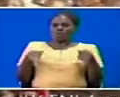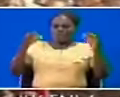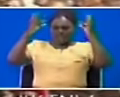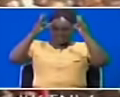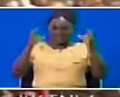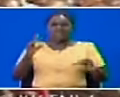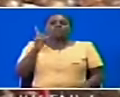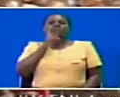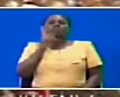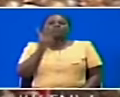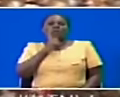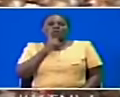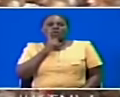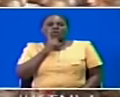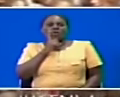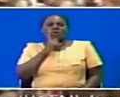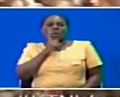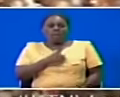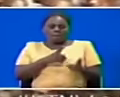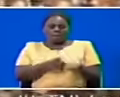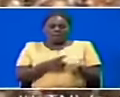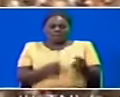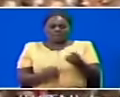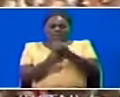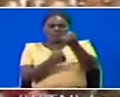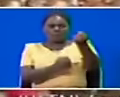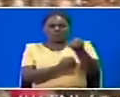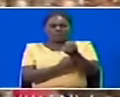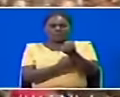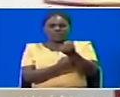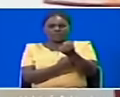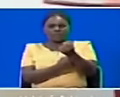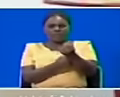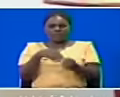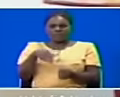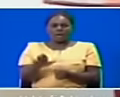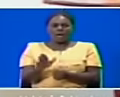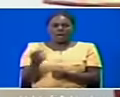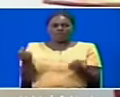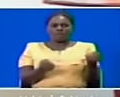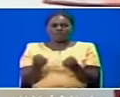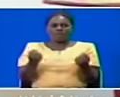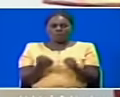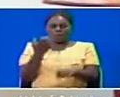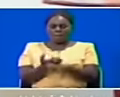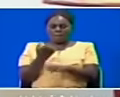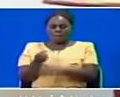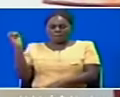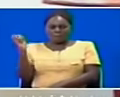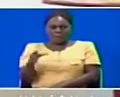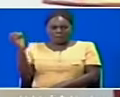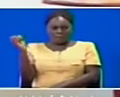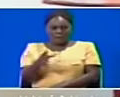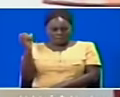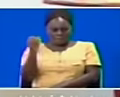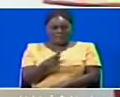kesho. Buzeki accused Mandago of inciting his supporters for the chaos, saying his vehicle was on several occasions been